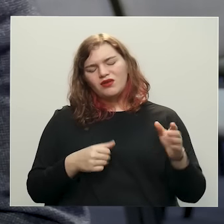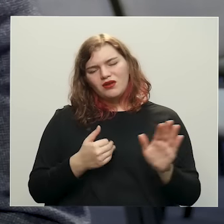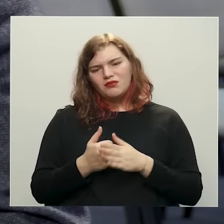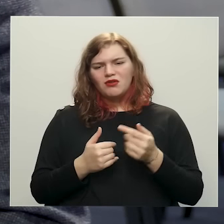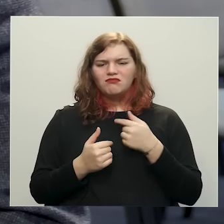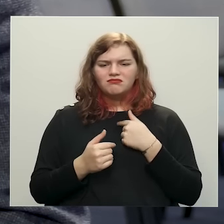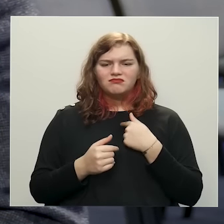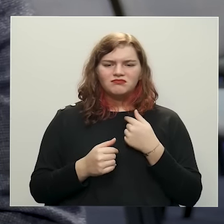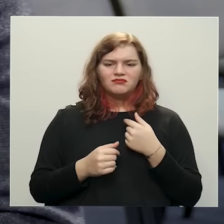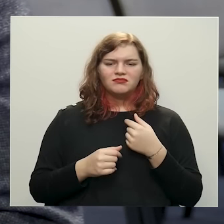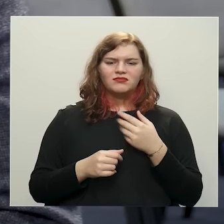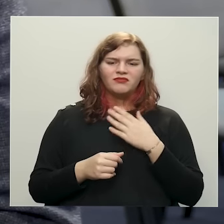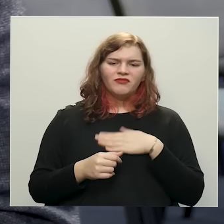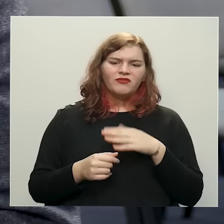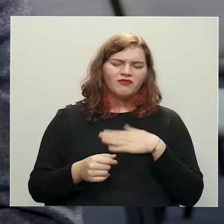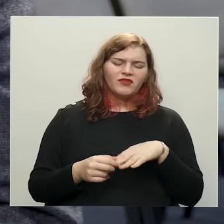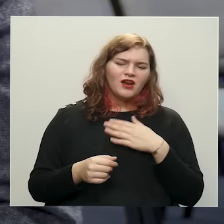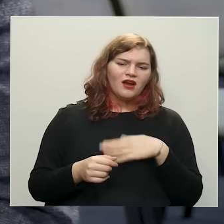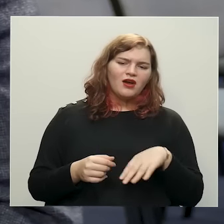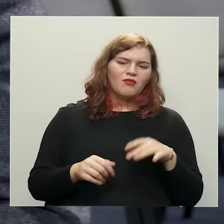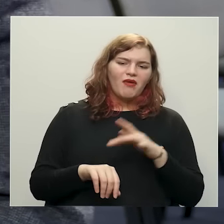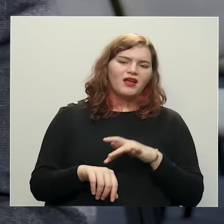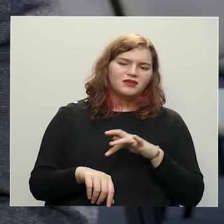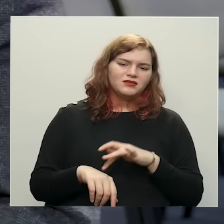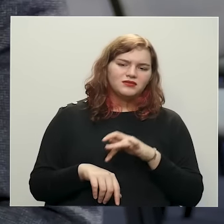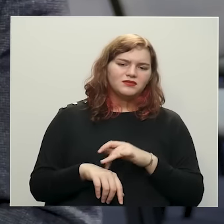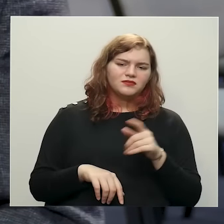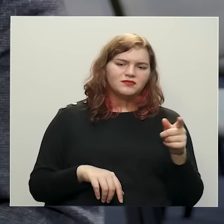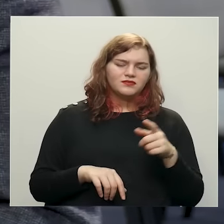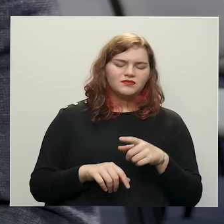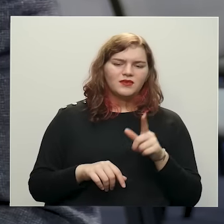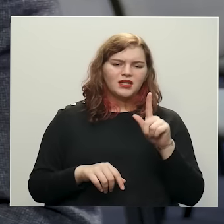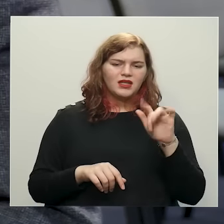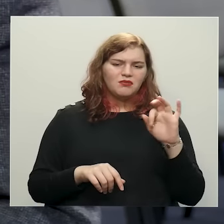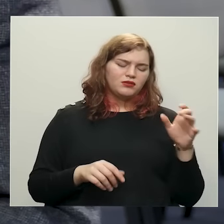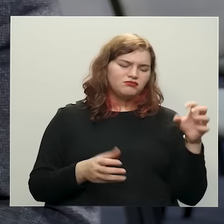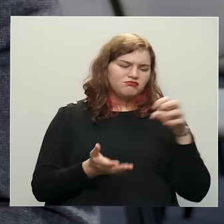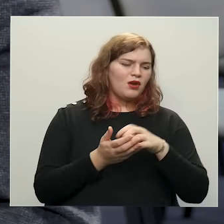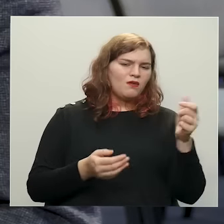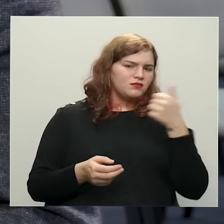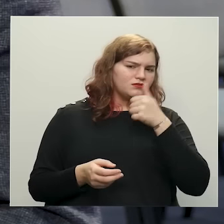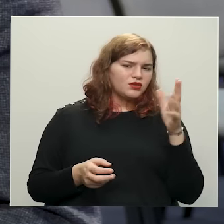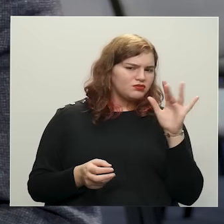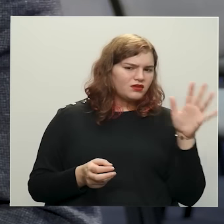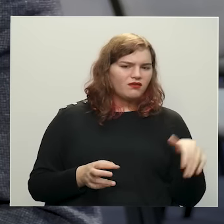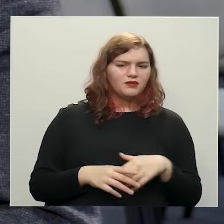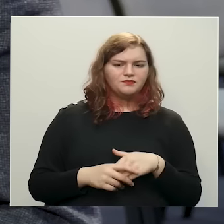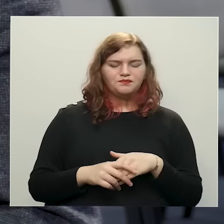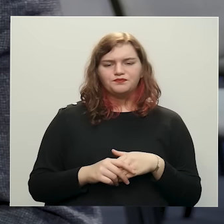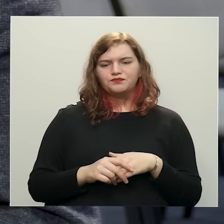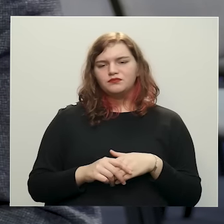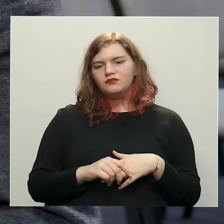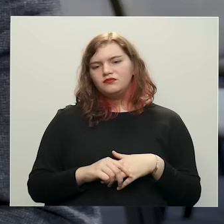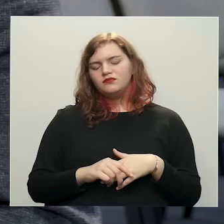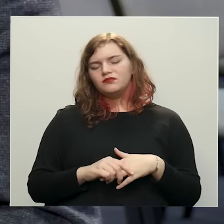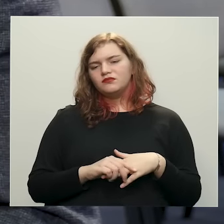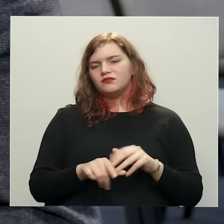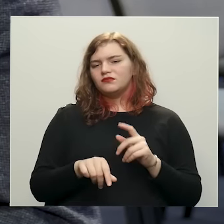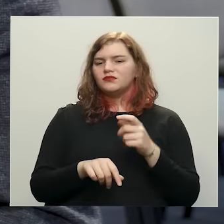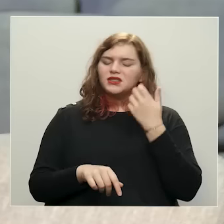mine. Mi-e foarte greu, nu mai pot. Era un medic, Vali Boșneac. Și, no, într-una